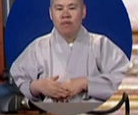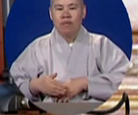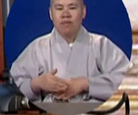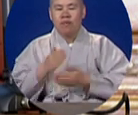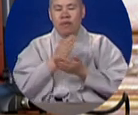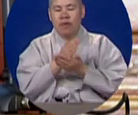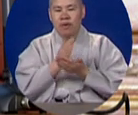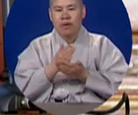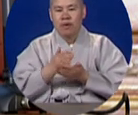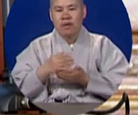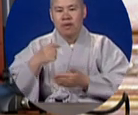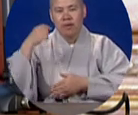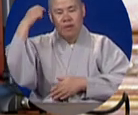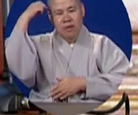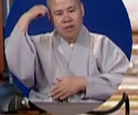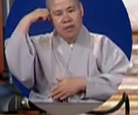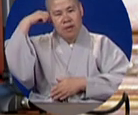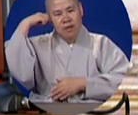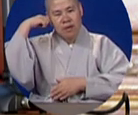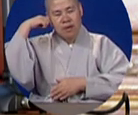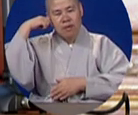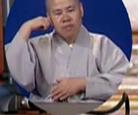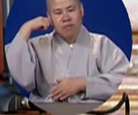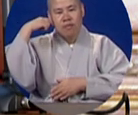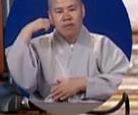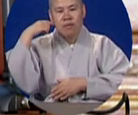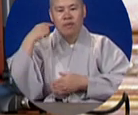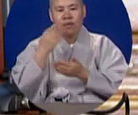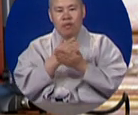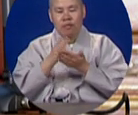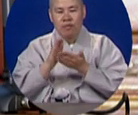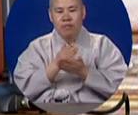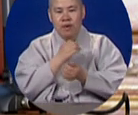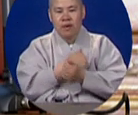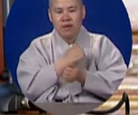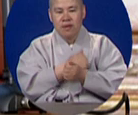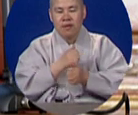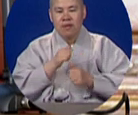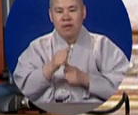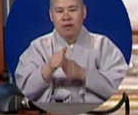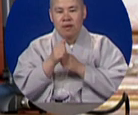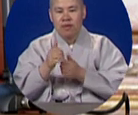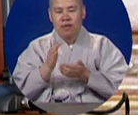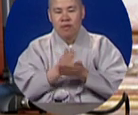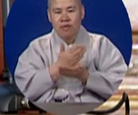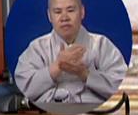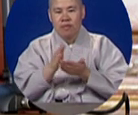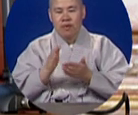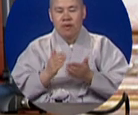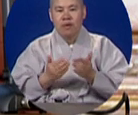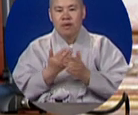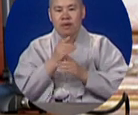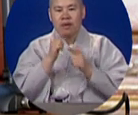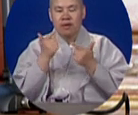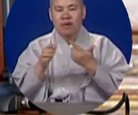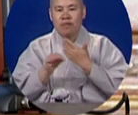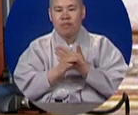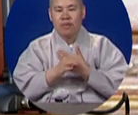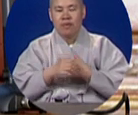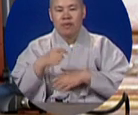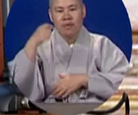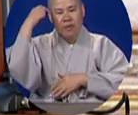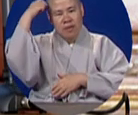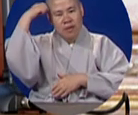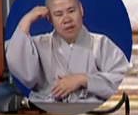일체의 촉감을 잘 분별하되 따라서 분별을 일으키지 않으면 촉감에서